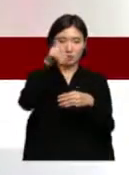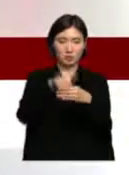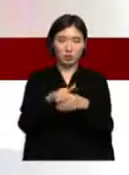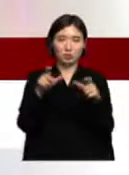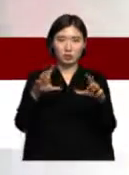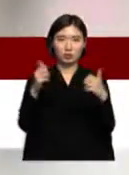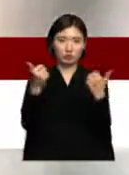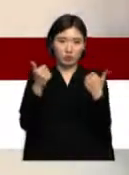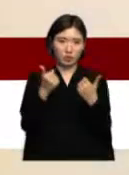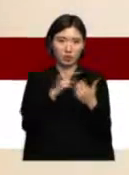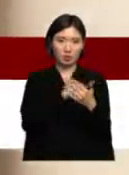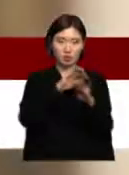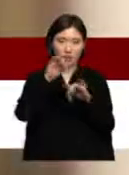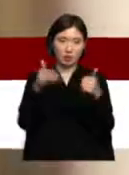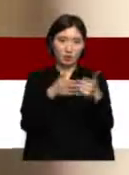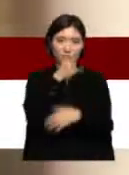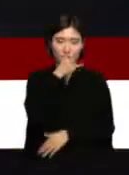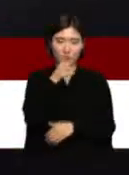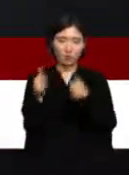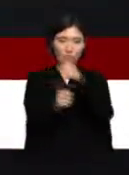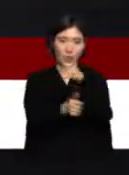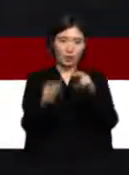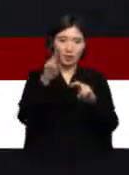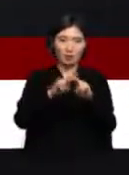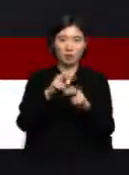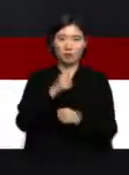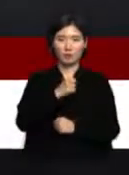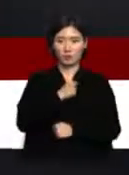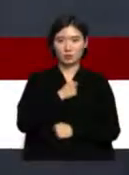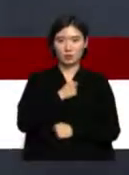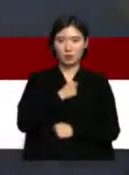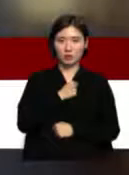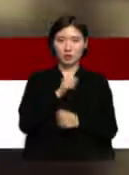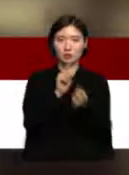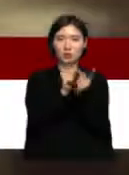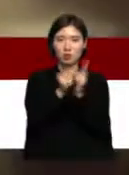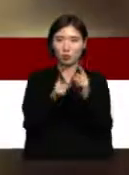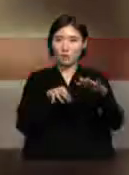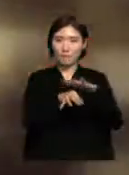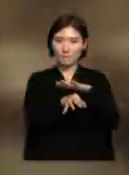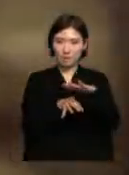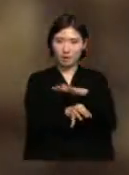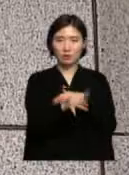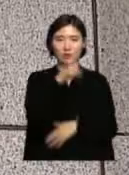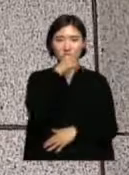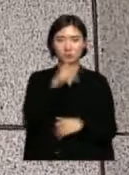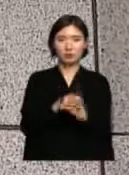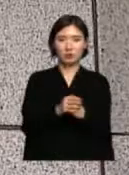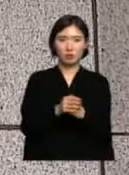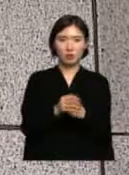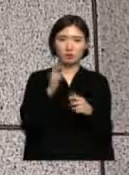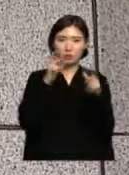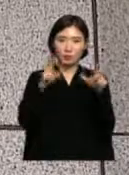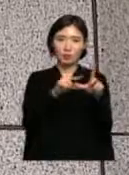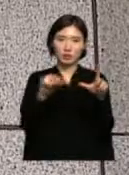지역 국회의원이 개입하기도 하고 상임위원장 자리를 보장받는 등 의원들 간 뒷거래도 있어 온 겁니다. 송파구의회